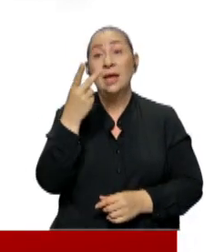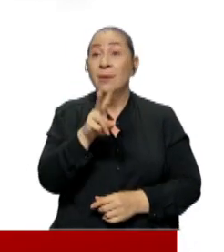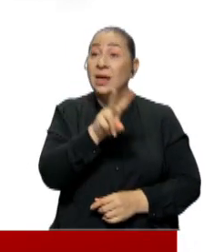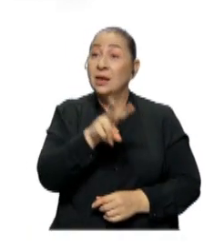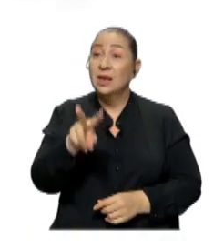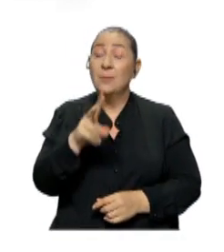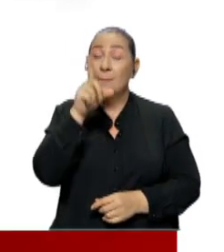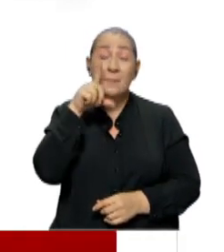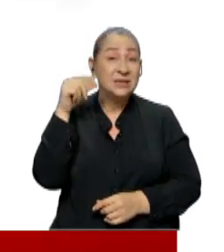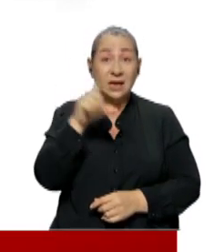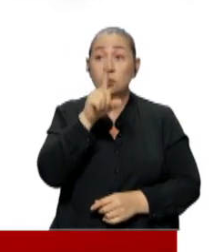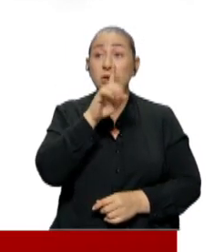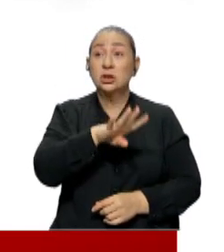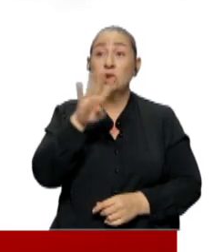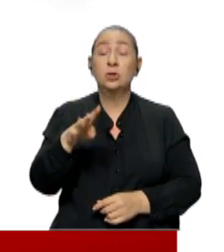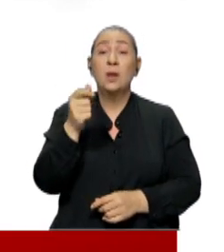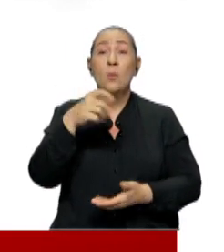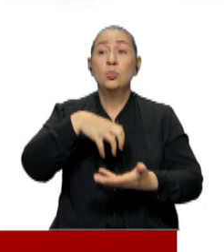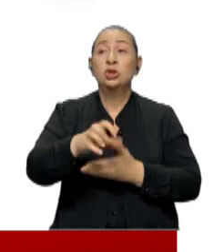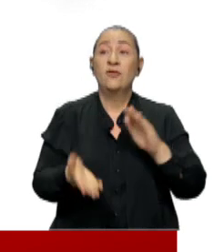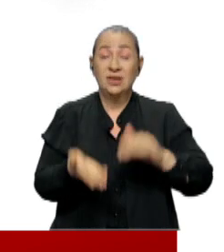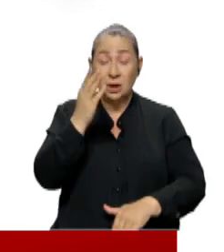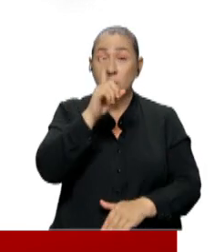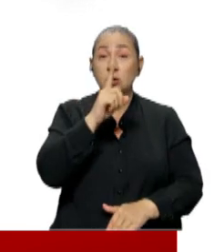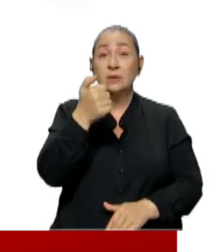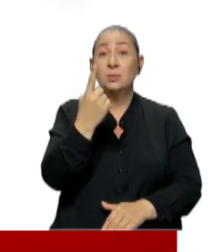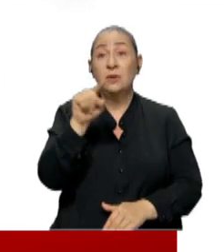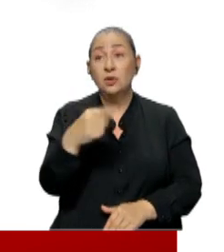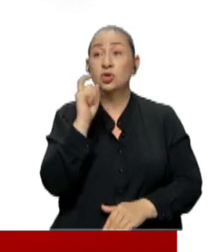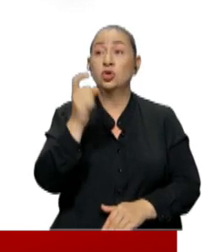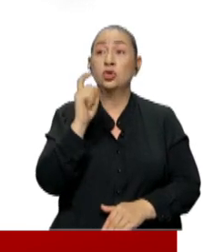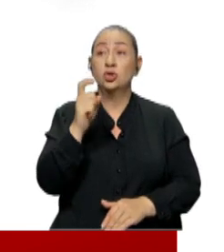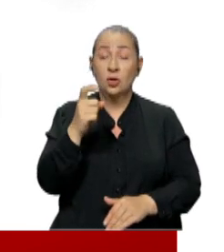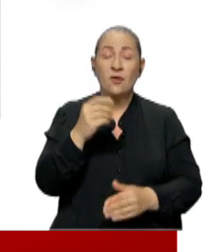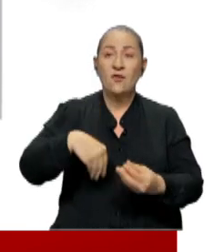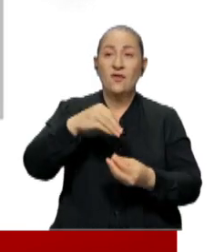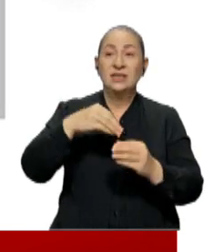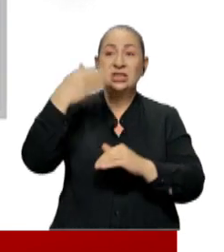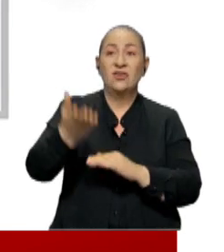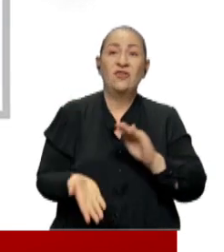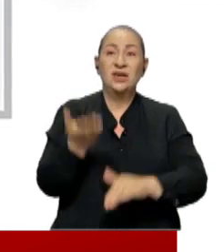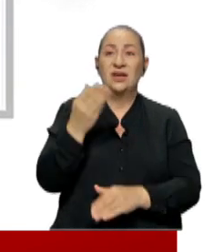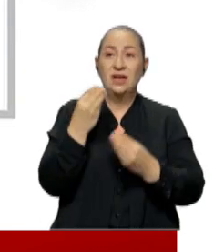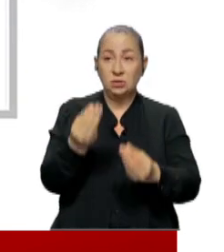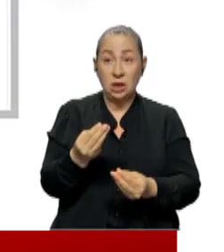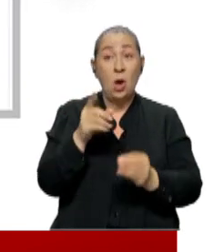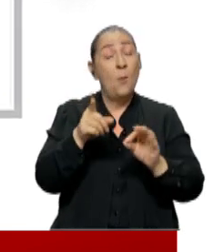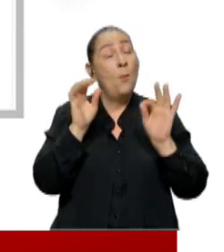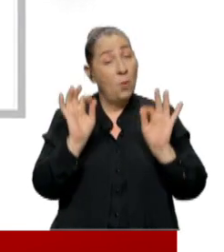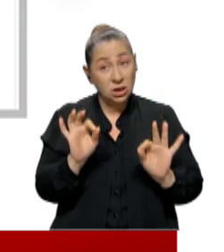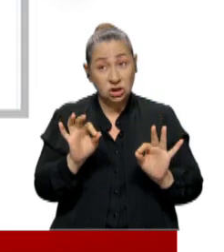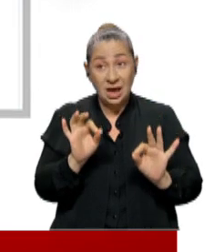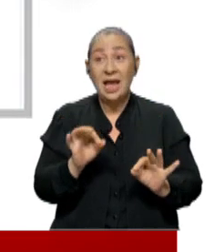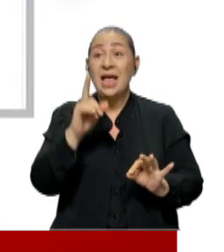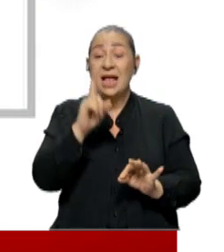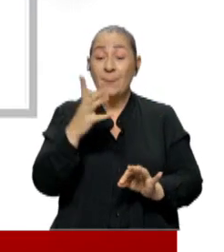2022 yılı Mayıs ayında 144 milyar TL bütçe fazlası, 161.9 milyar TL faiz dışı fazla verilmiştir. Böylece